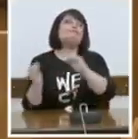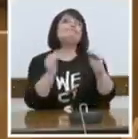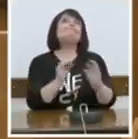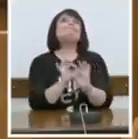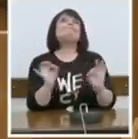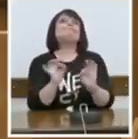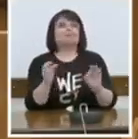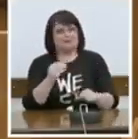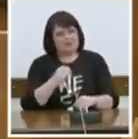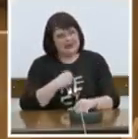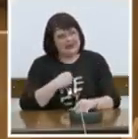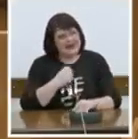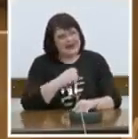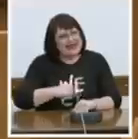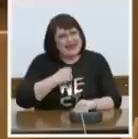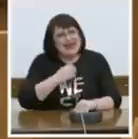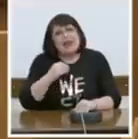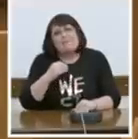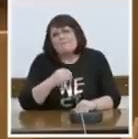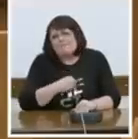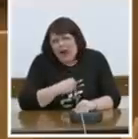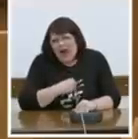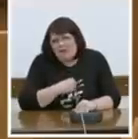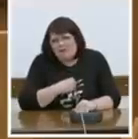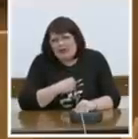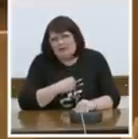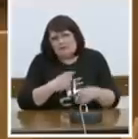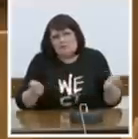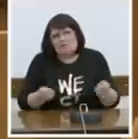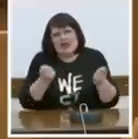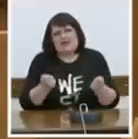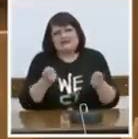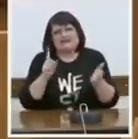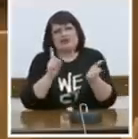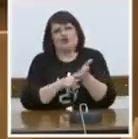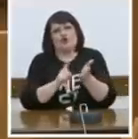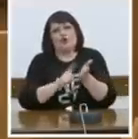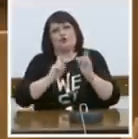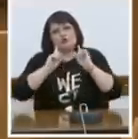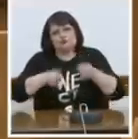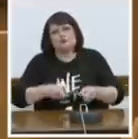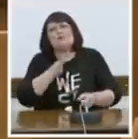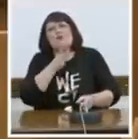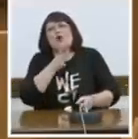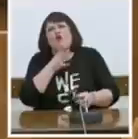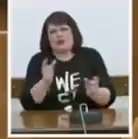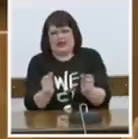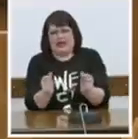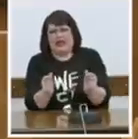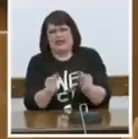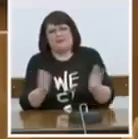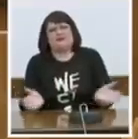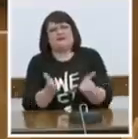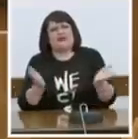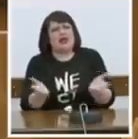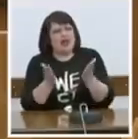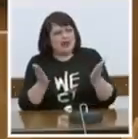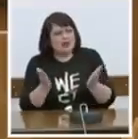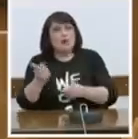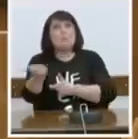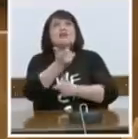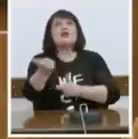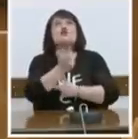με πράξη νομοθετικού περιεχομένου, με πρόχειρες ρυθμίσεις και με επιστράτευση των